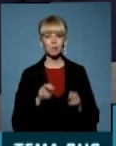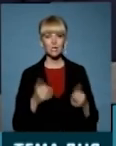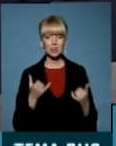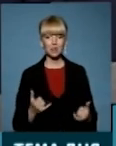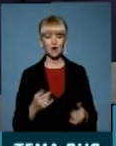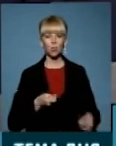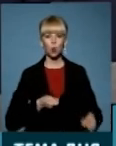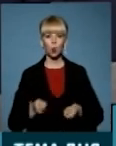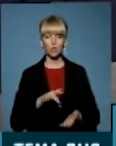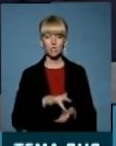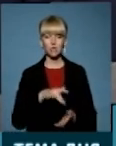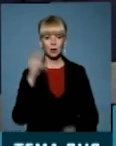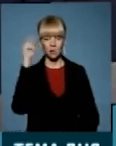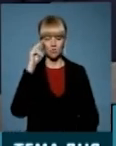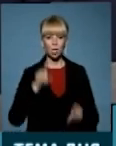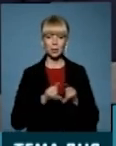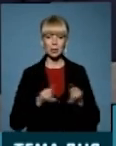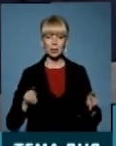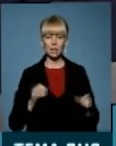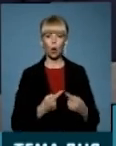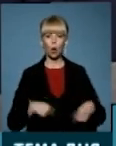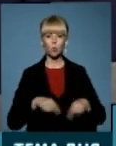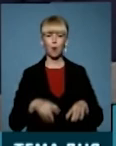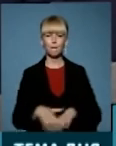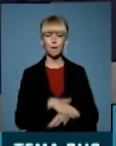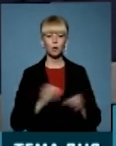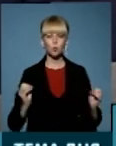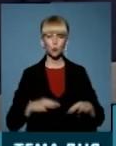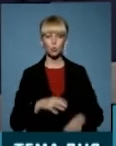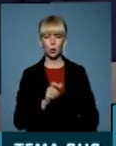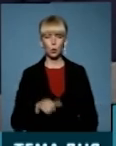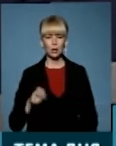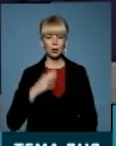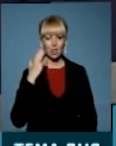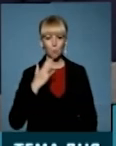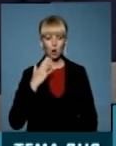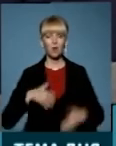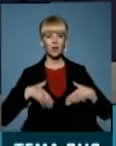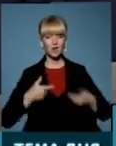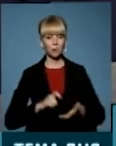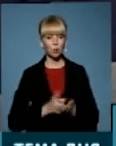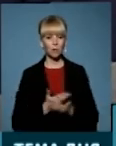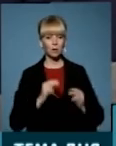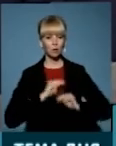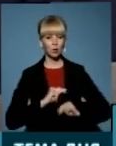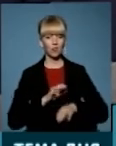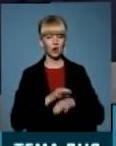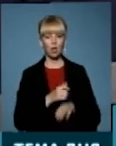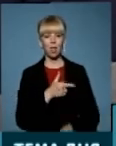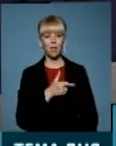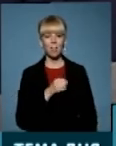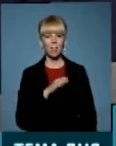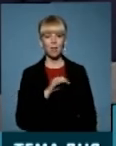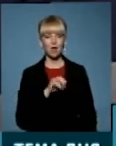зараз в торгових центрах, навчальних закладах та об'єктах масового скупчення людей на Буковині. Вітаю, в студії для вас працює Євгенія